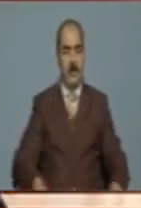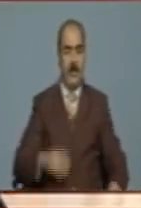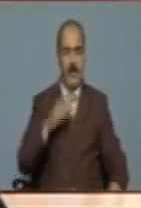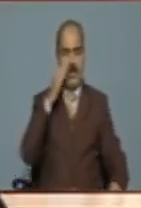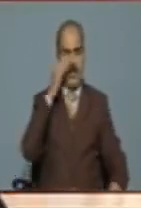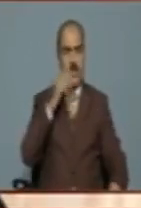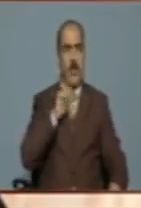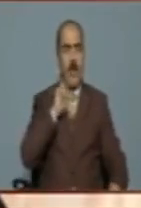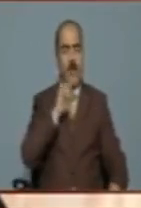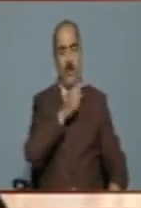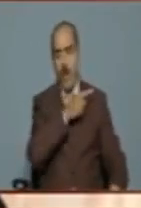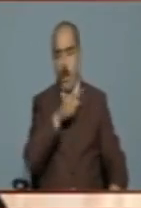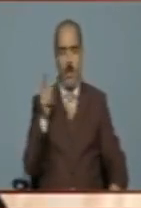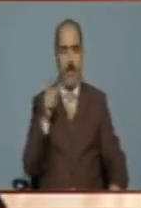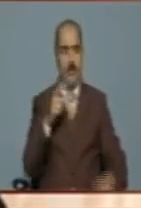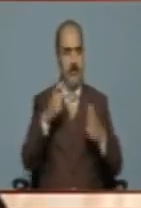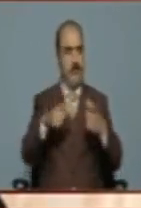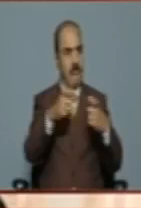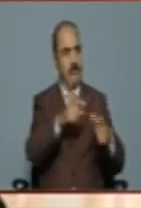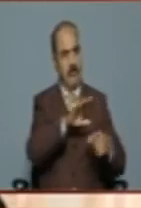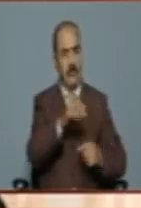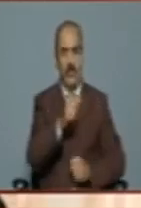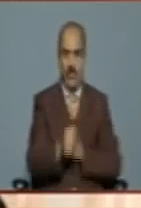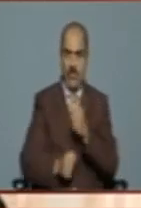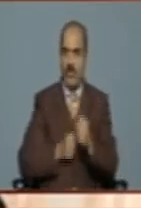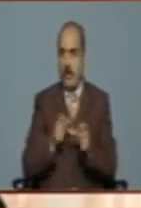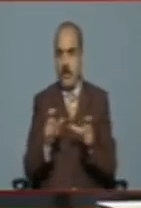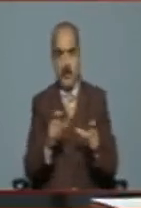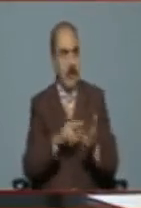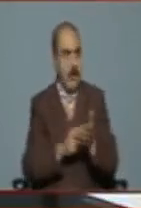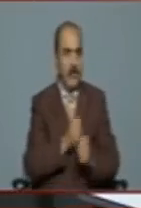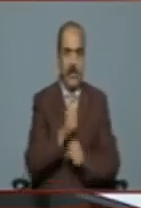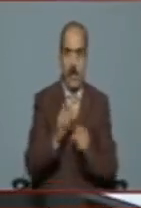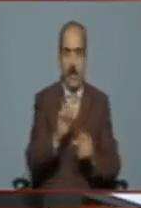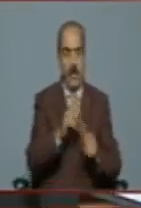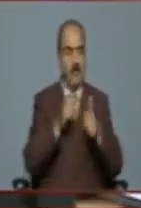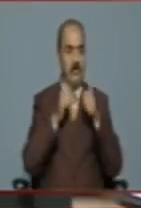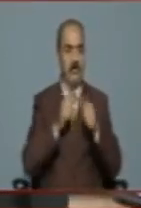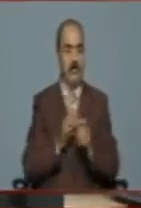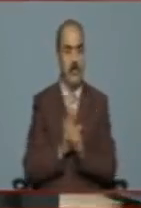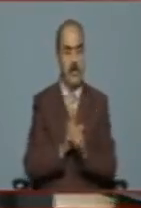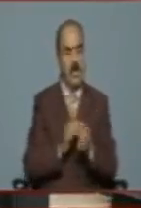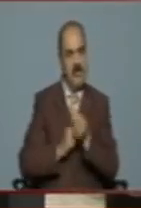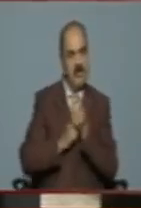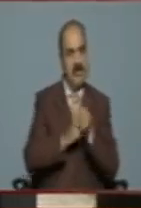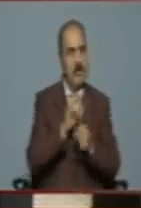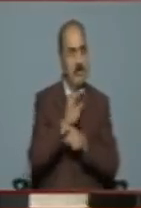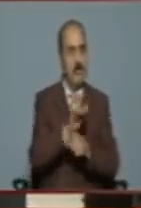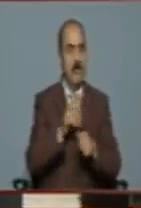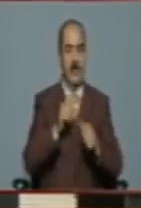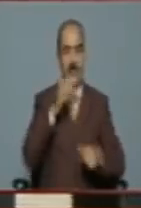المحافظين كل في إقليمه لما بذل من جهد ودعم وتعاون، شكرا